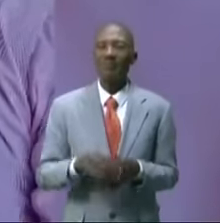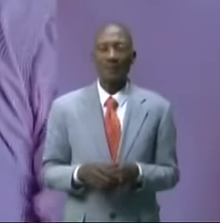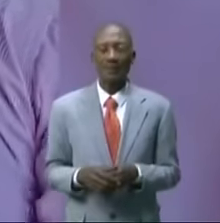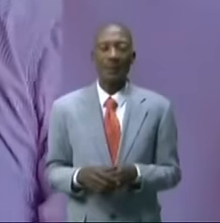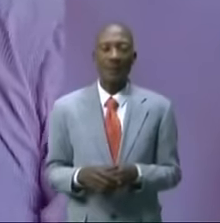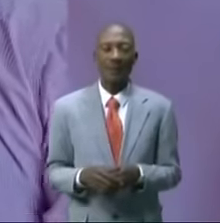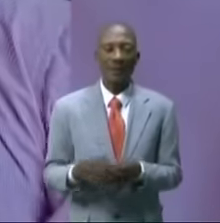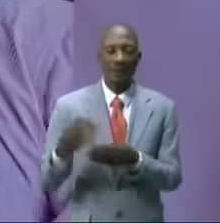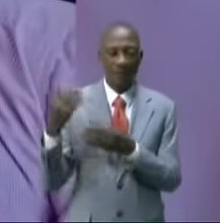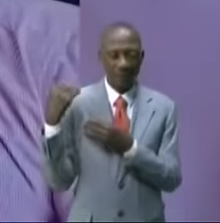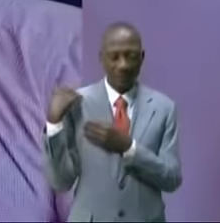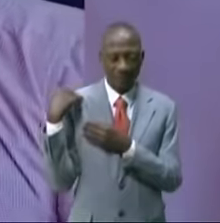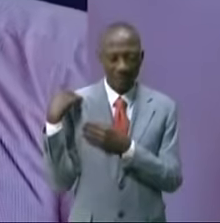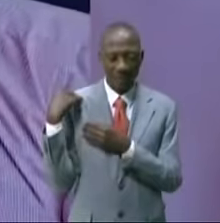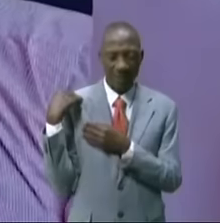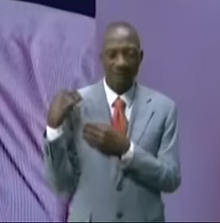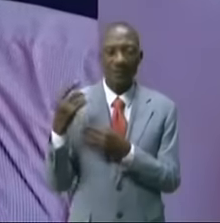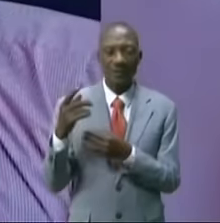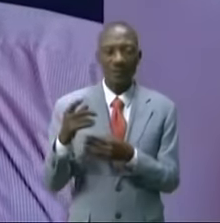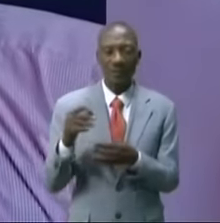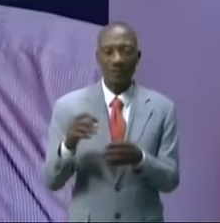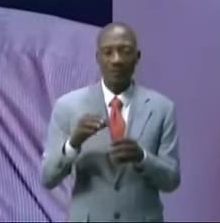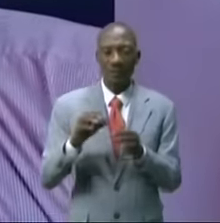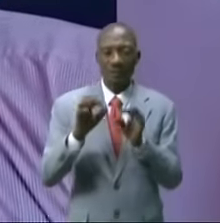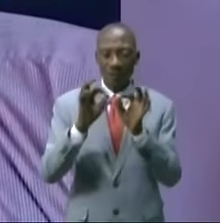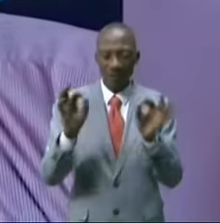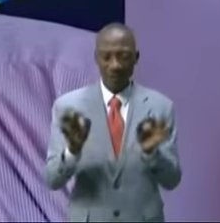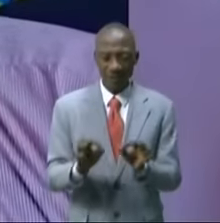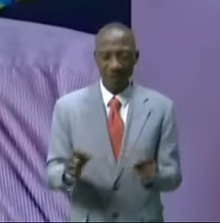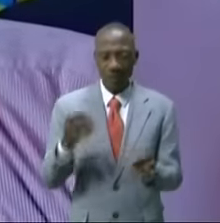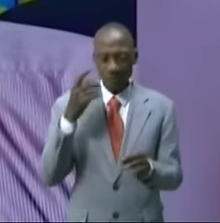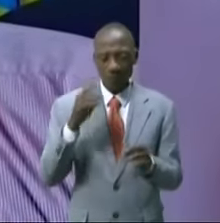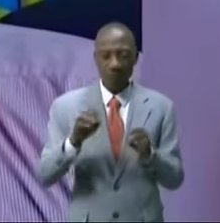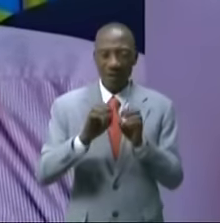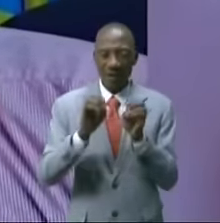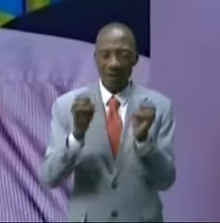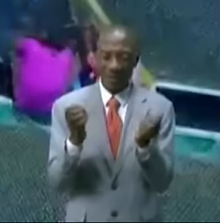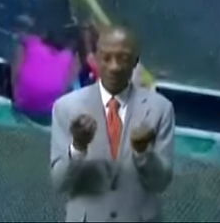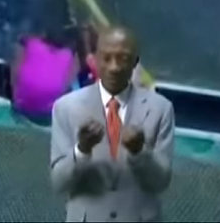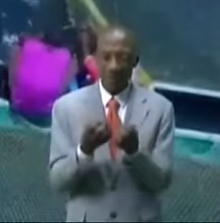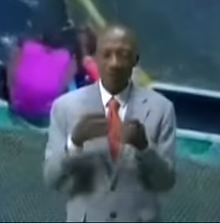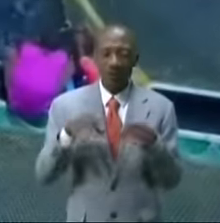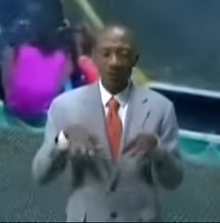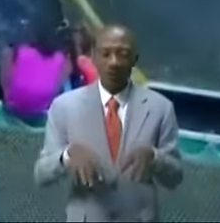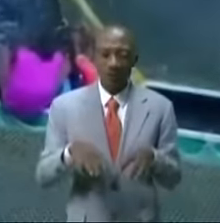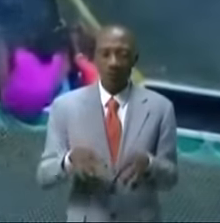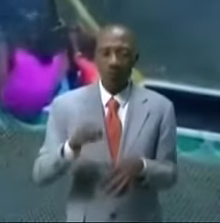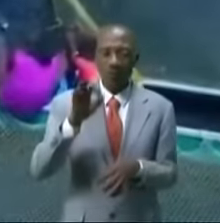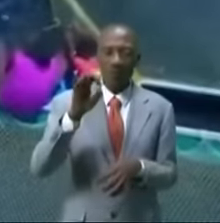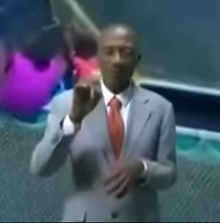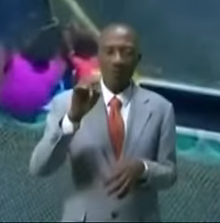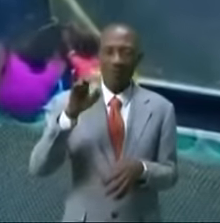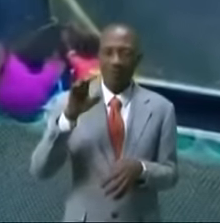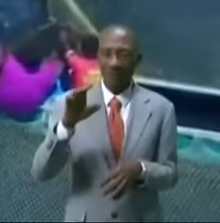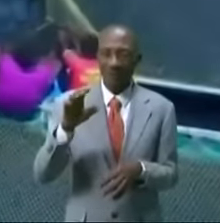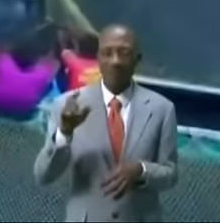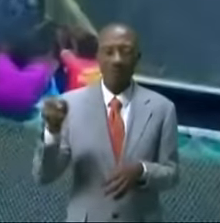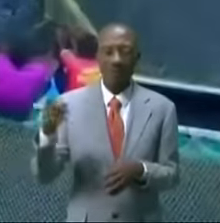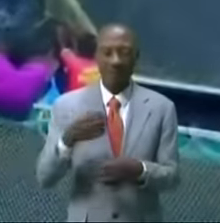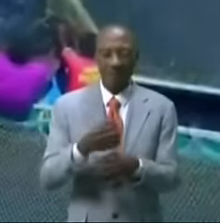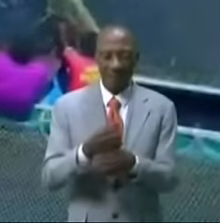Chunyai, deuxième vice-président de la Fédération d'entreprises du Congo, FEC en sigle, a mis en place un projet de